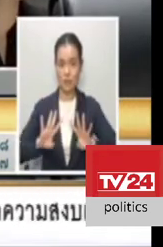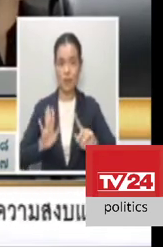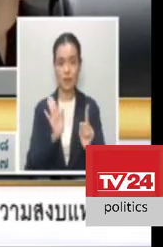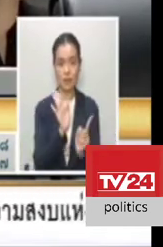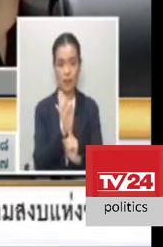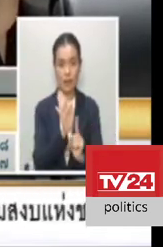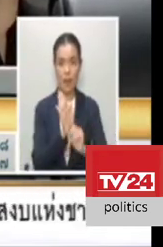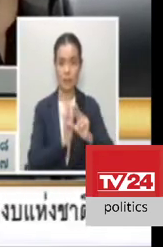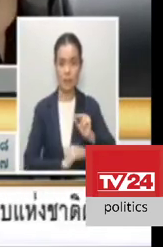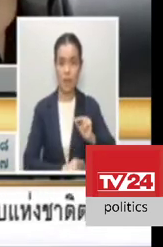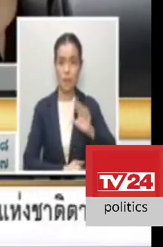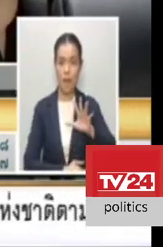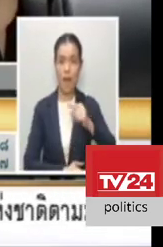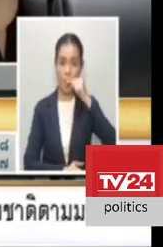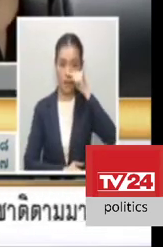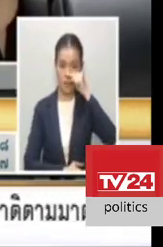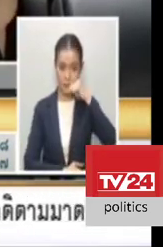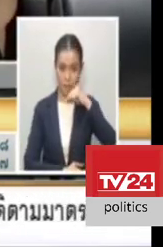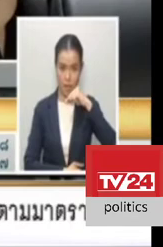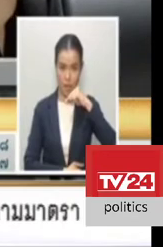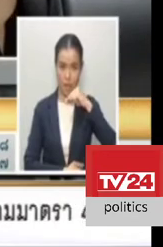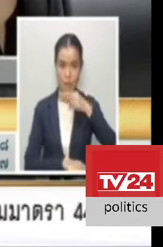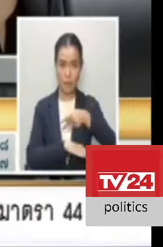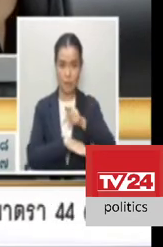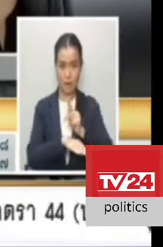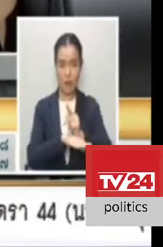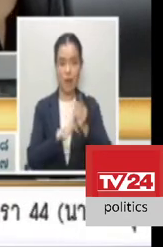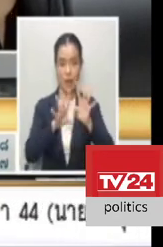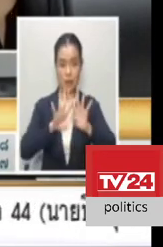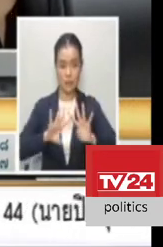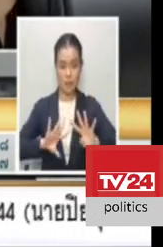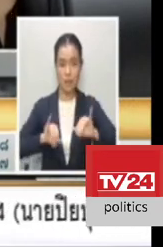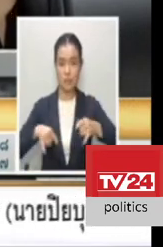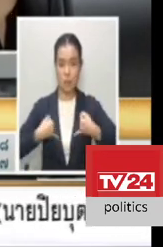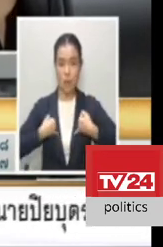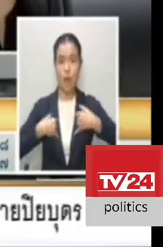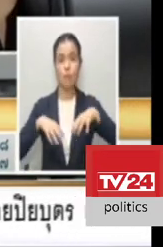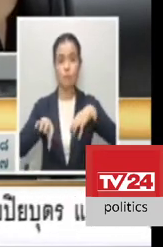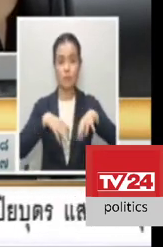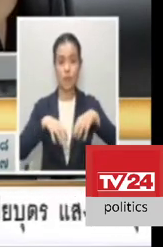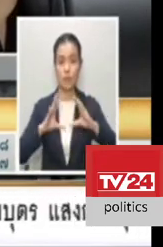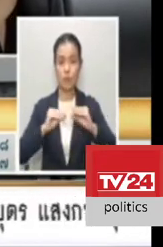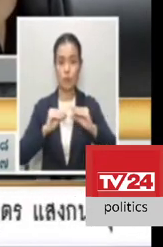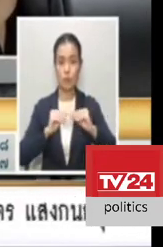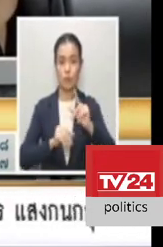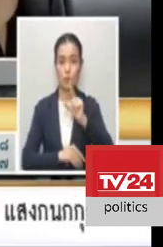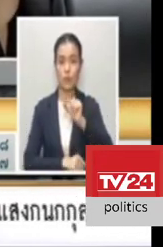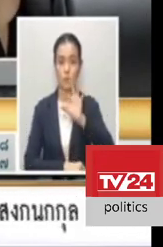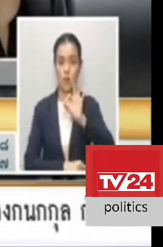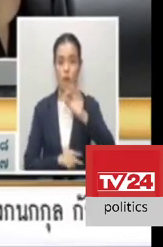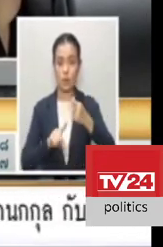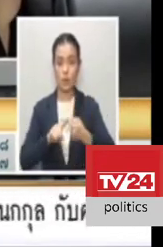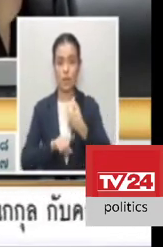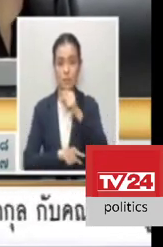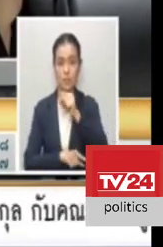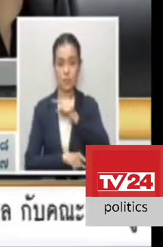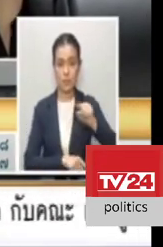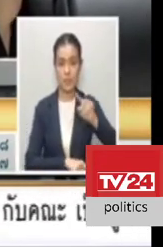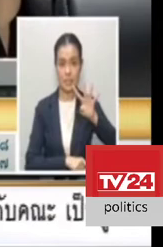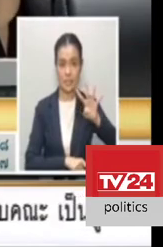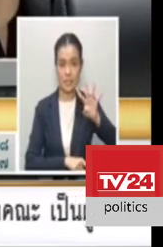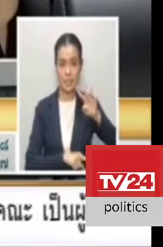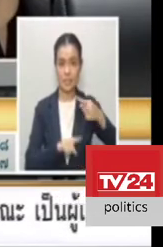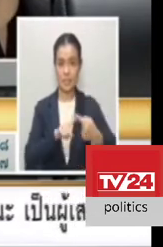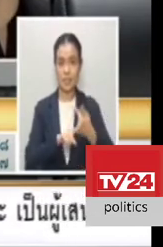35ซึ่งไทยในฐานะประธานอาเซียนได้เป็นเจ้าภาพจัดการประชุมไปเมื่อวันที่29ตุลาคมถึง4พฤศจิกาย